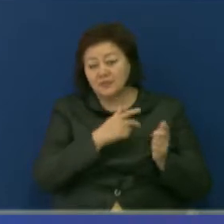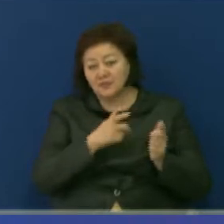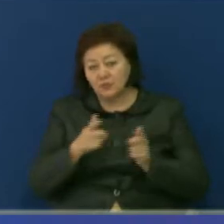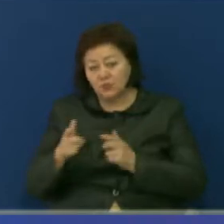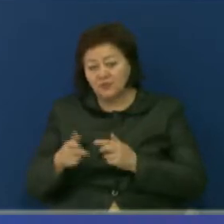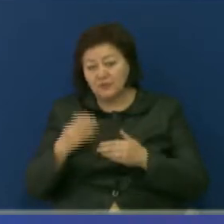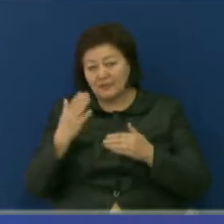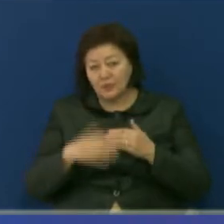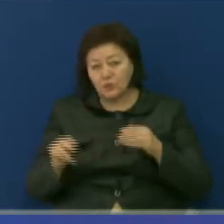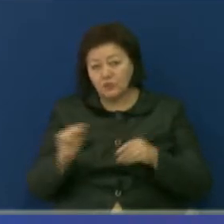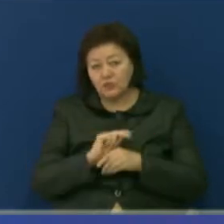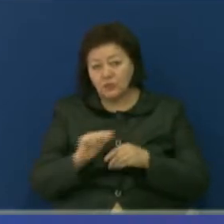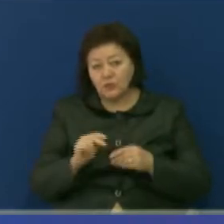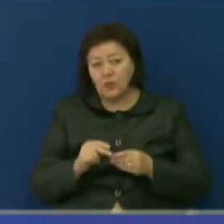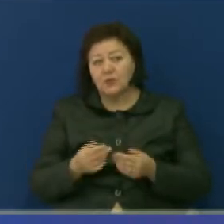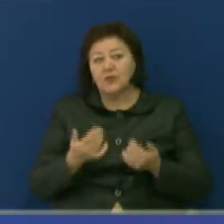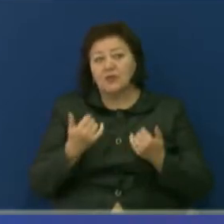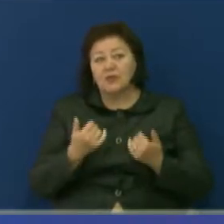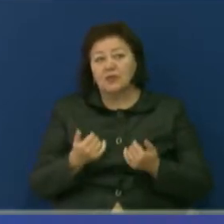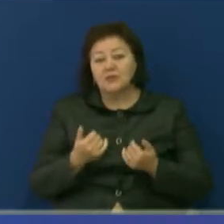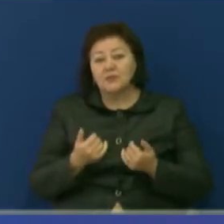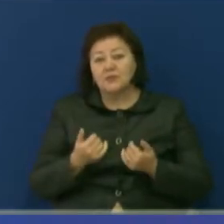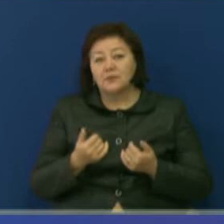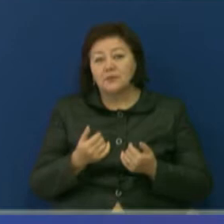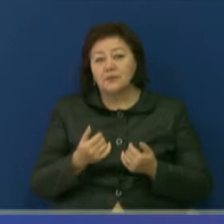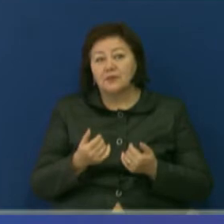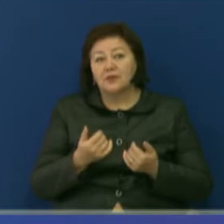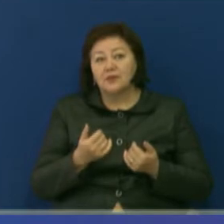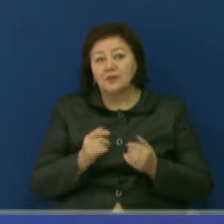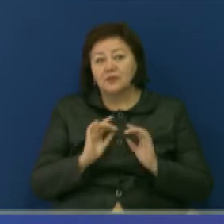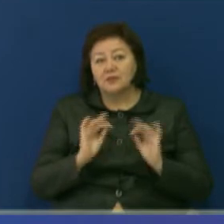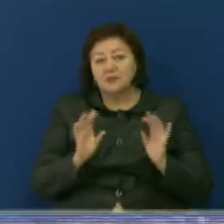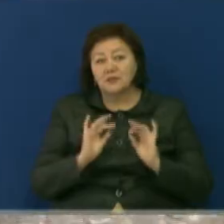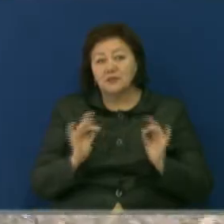өткізді. Қаланы жылумен жабдықтау жүйесін жетілдірудің негізгі міндеттерін атап өтті.